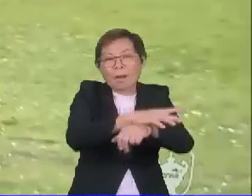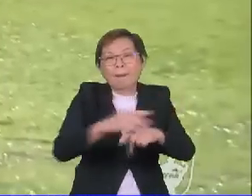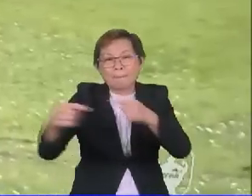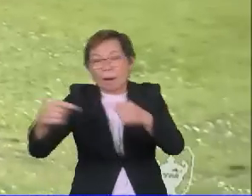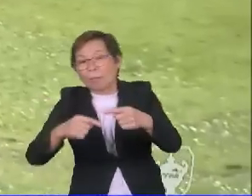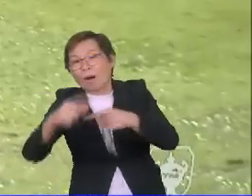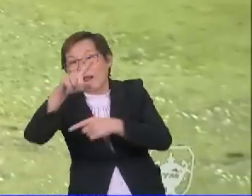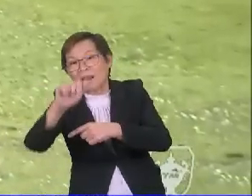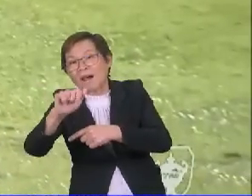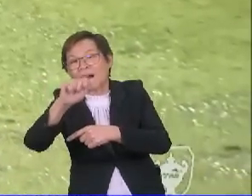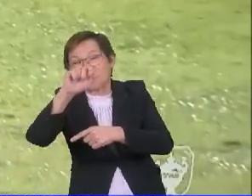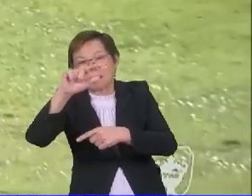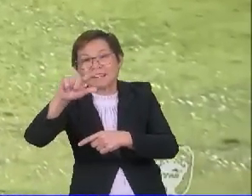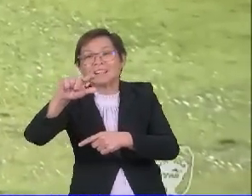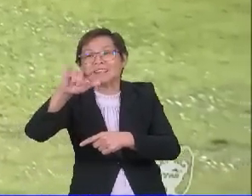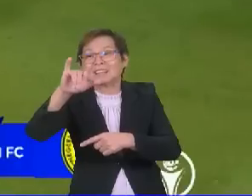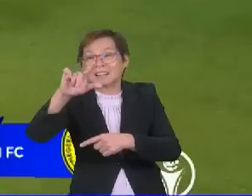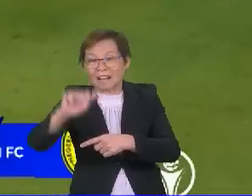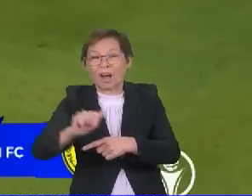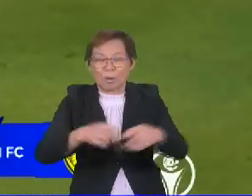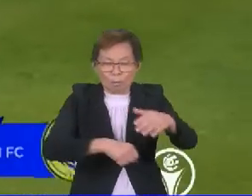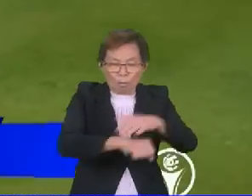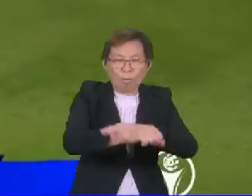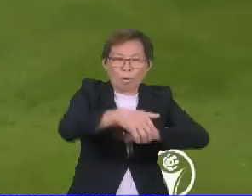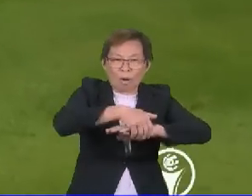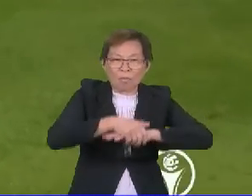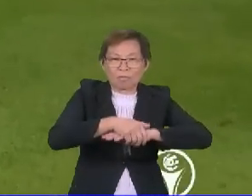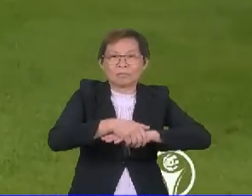Spanyol dan pasukan liga bola sepak Inggris